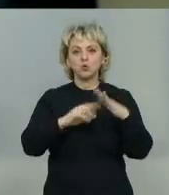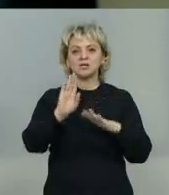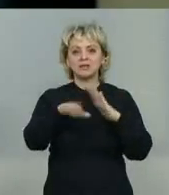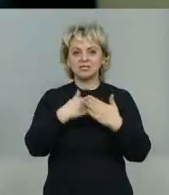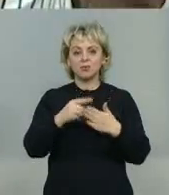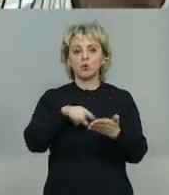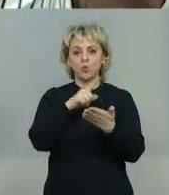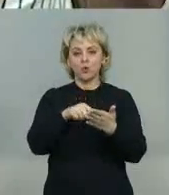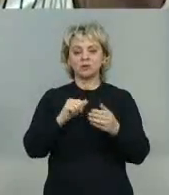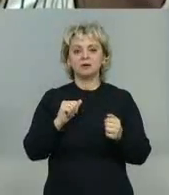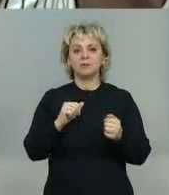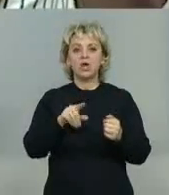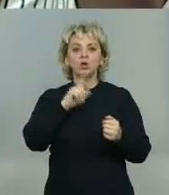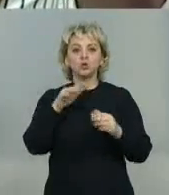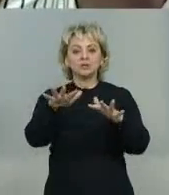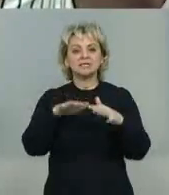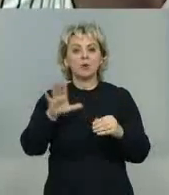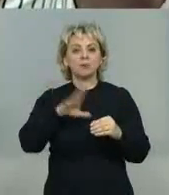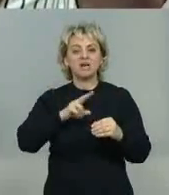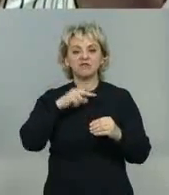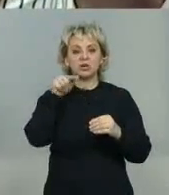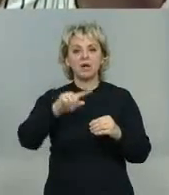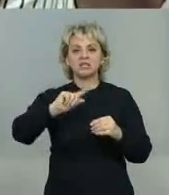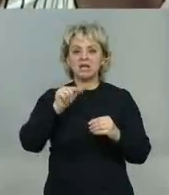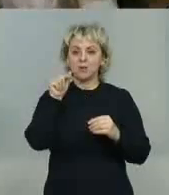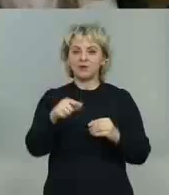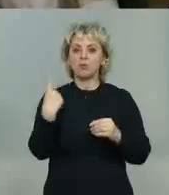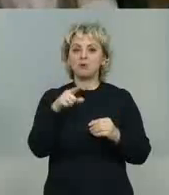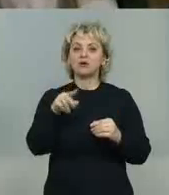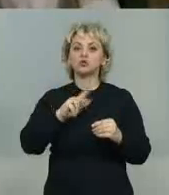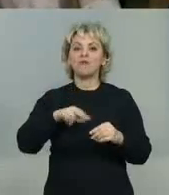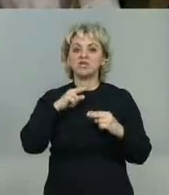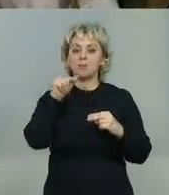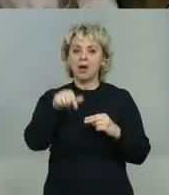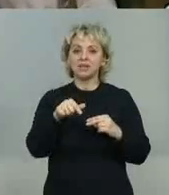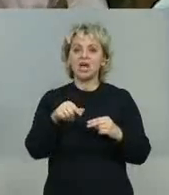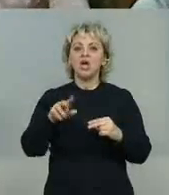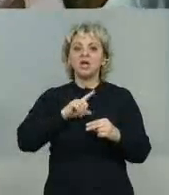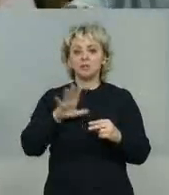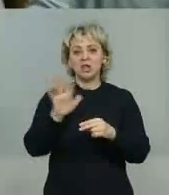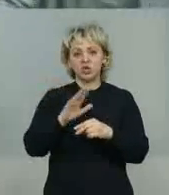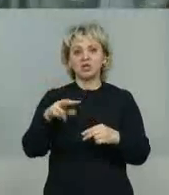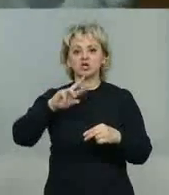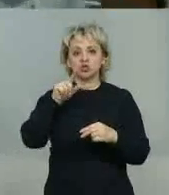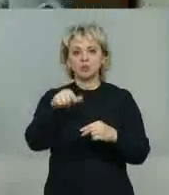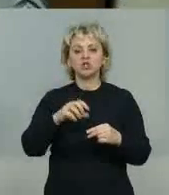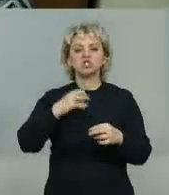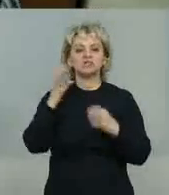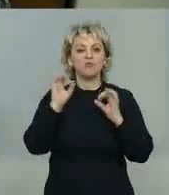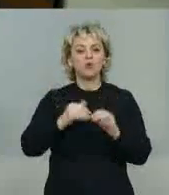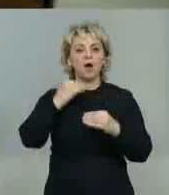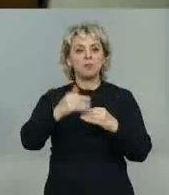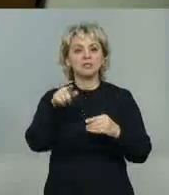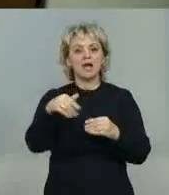строящегося до сих пор города. Юные зрители были внимательны и требовательны. Первое, на что обратили внимание, — киноляпы. Тут звук запаздывает, там